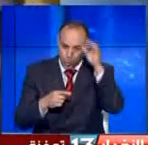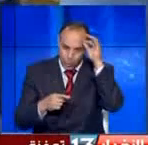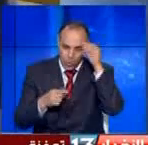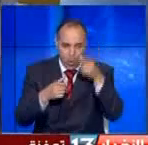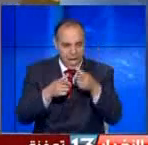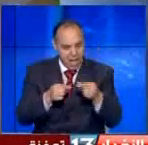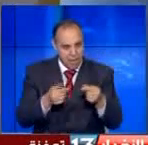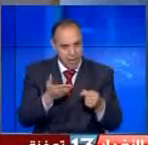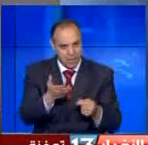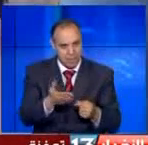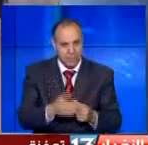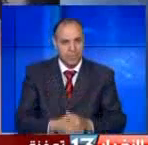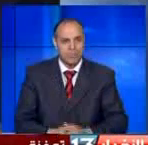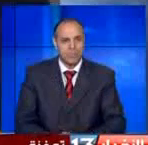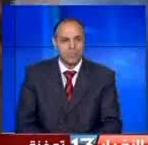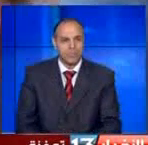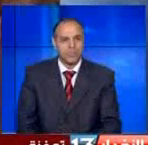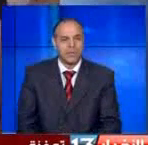واليابان.